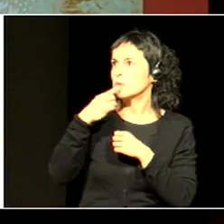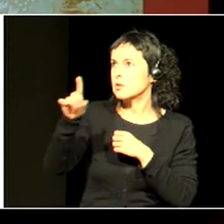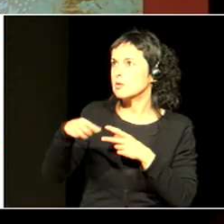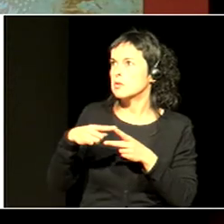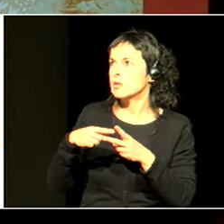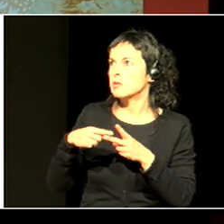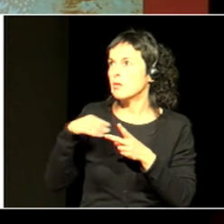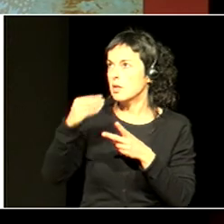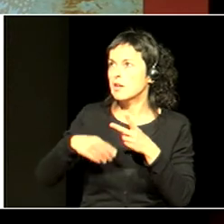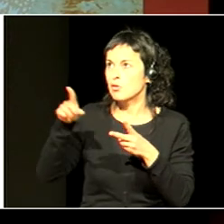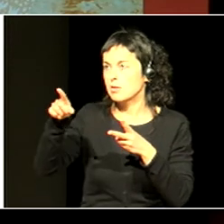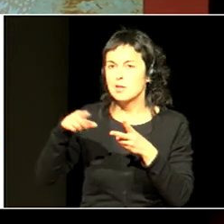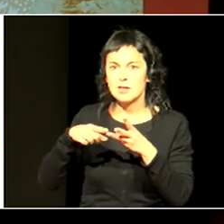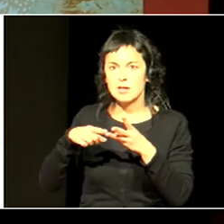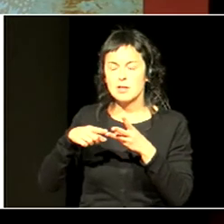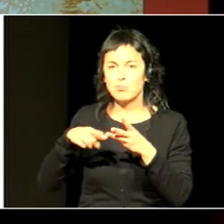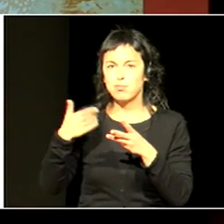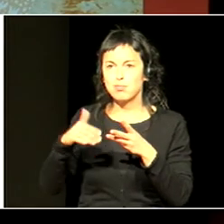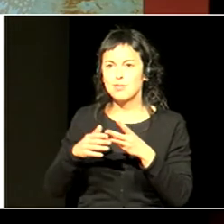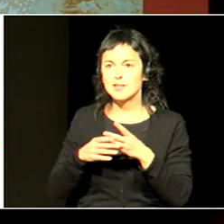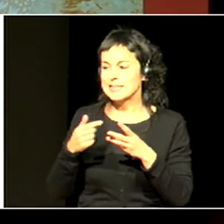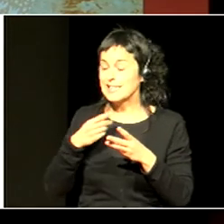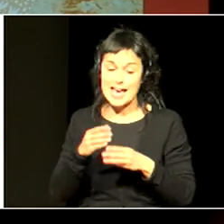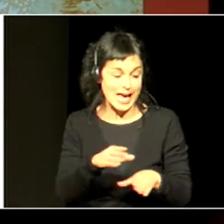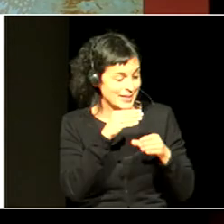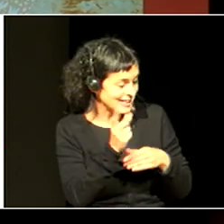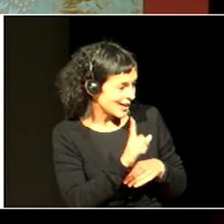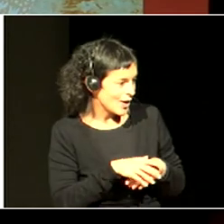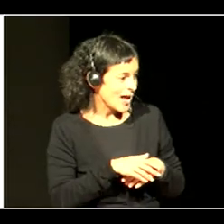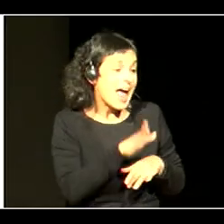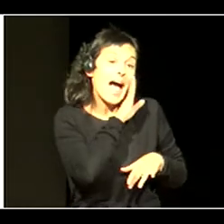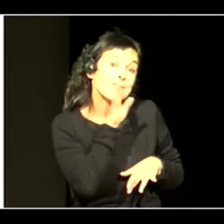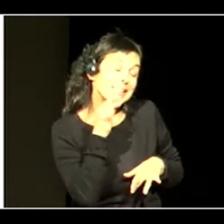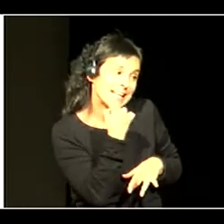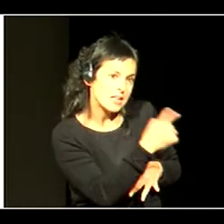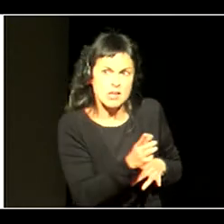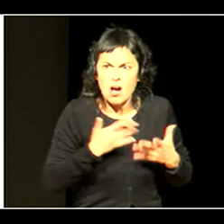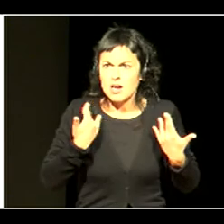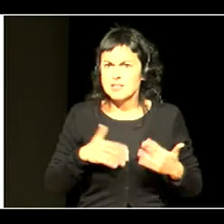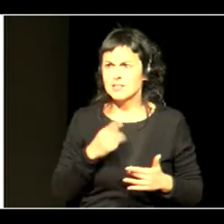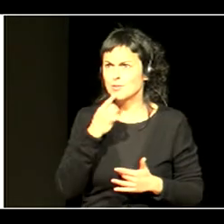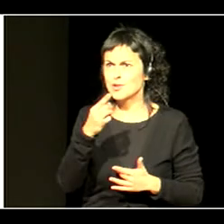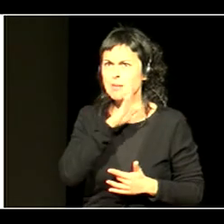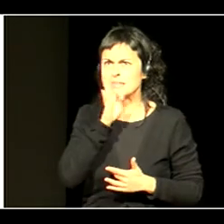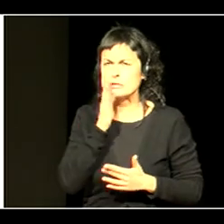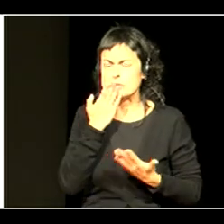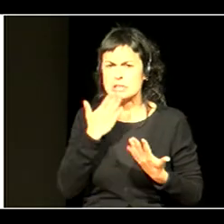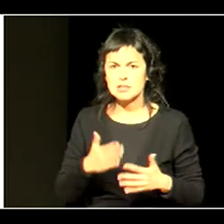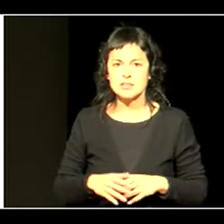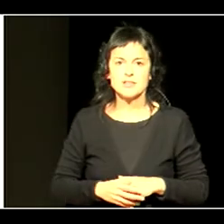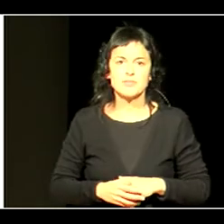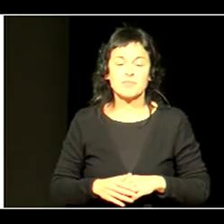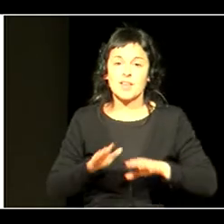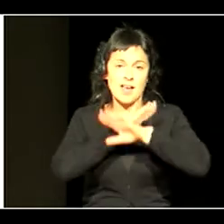egiten dut. Amaiketoko ez duzula ekarri, eta zer, amatxo hori esango diugu, eta ai ama, ze esan dut. Osea, azkenean,